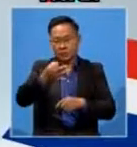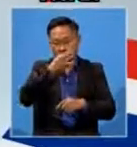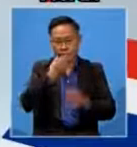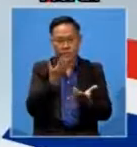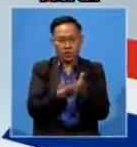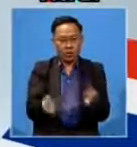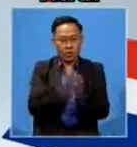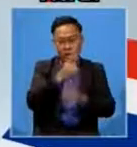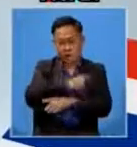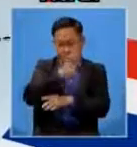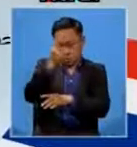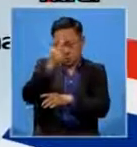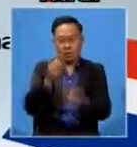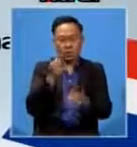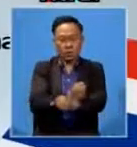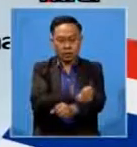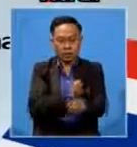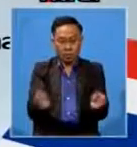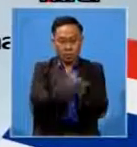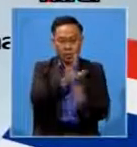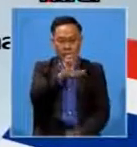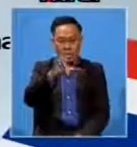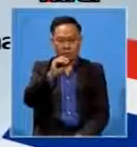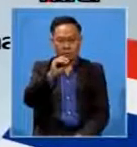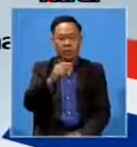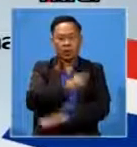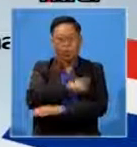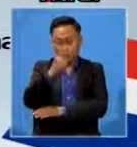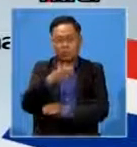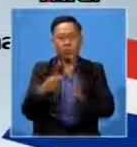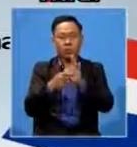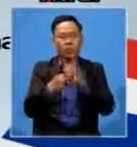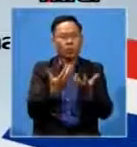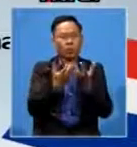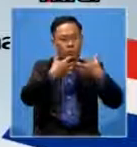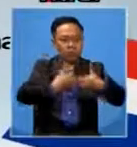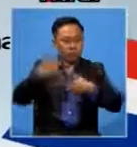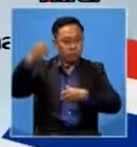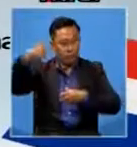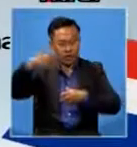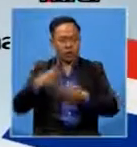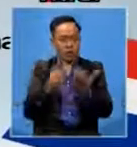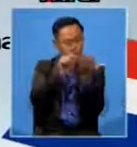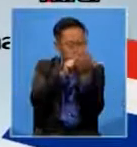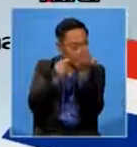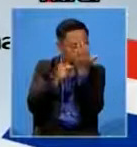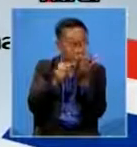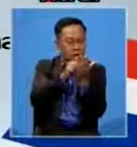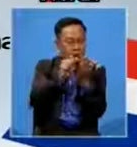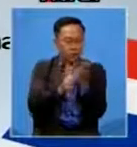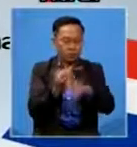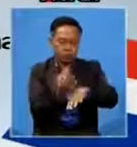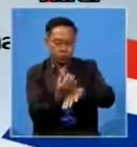ง550บาทต่อวันในกลุ่มอุตสาหกรรมไฟฟ้าอิเล็กทรอนิกส์ชิ้นส่วนอะไหล่ยานยนต์ยานยนต์อัญมณี